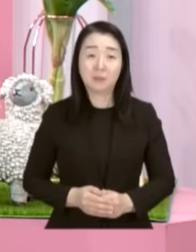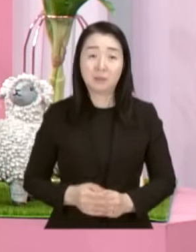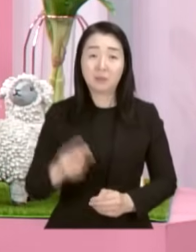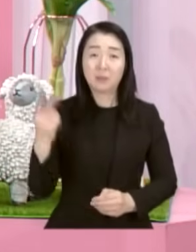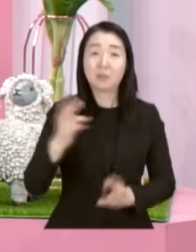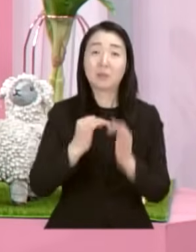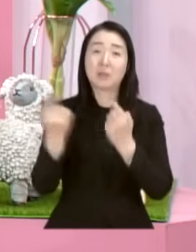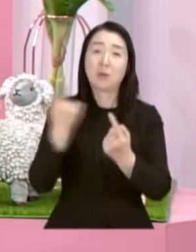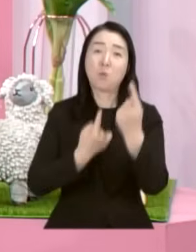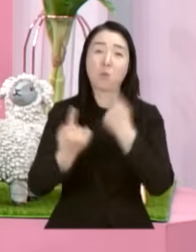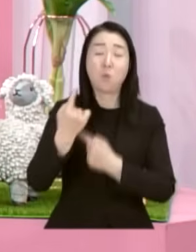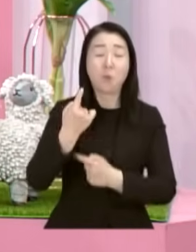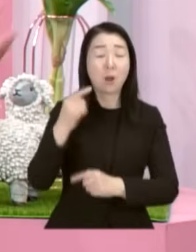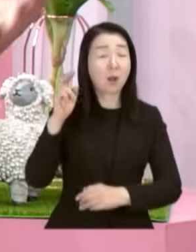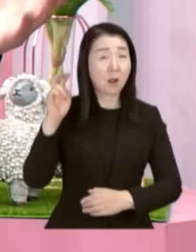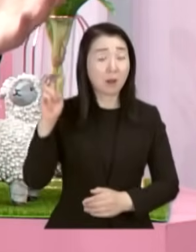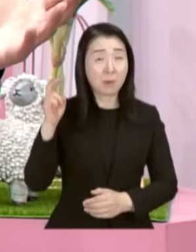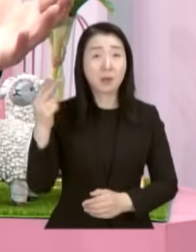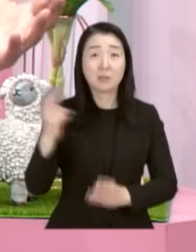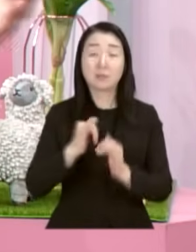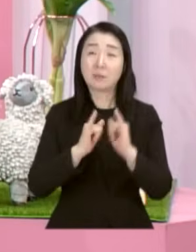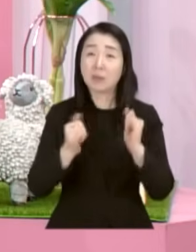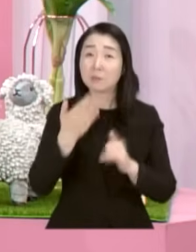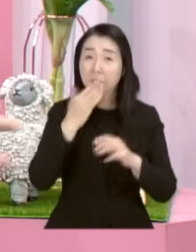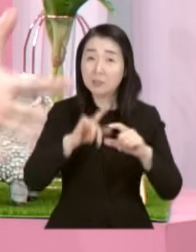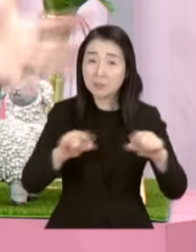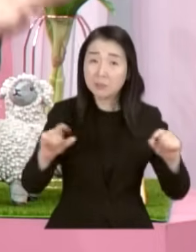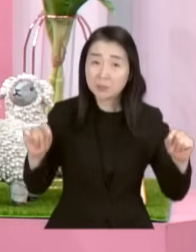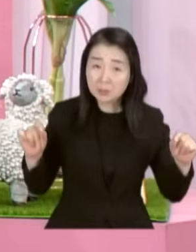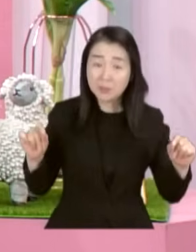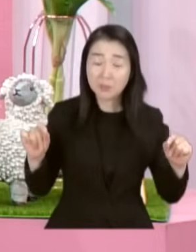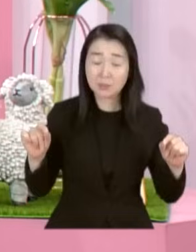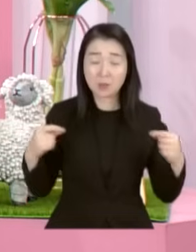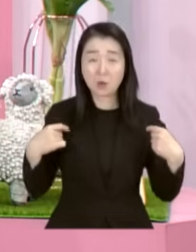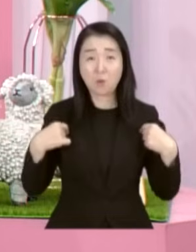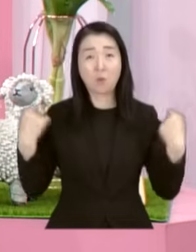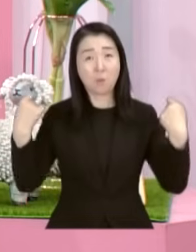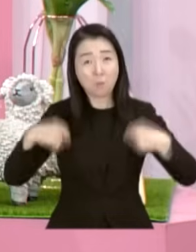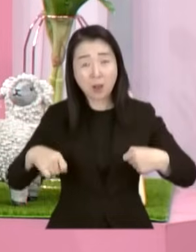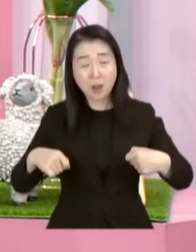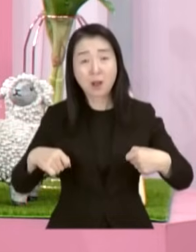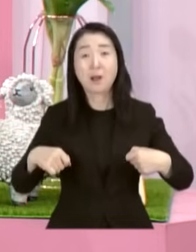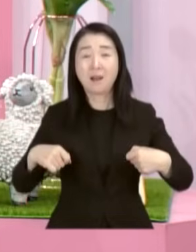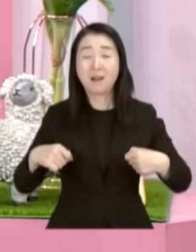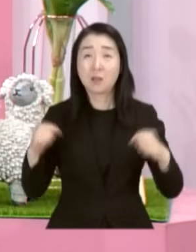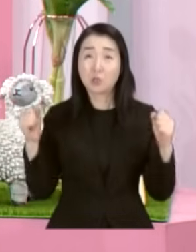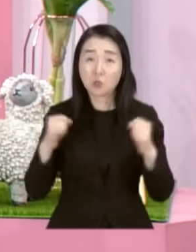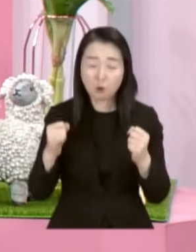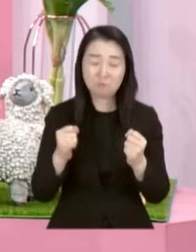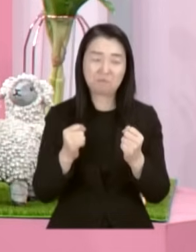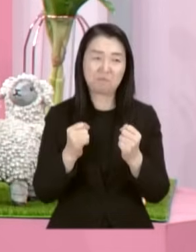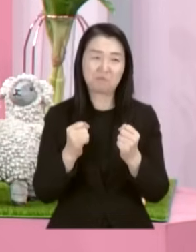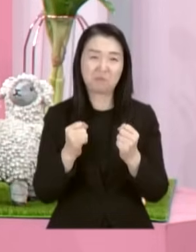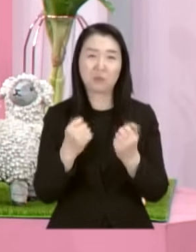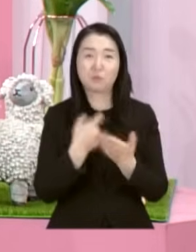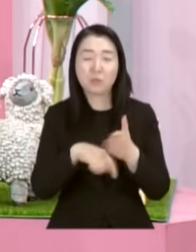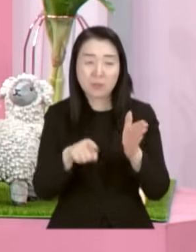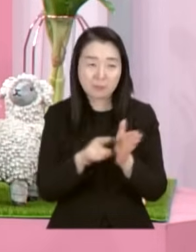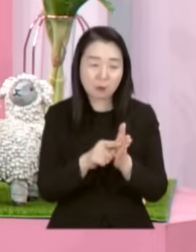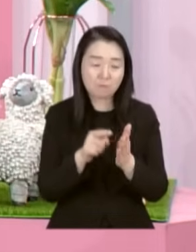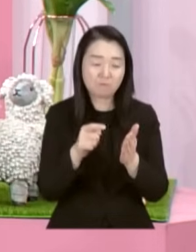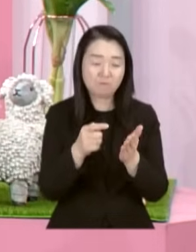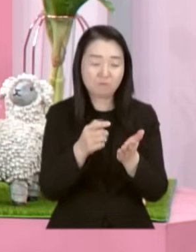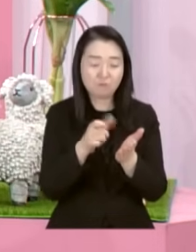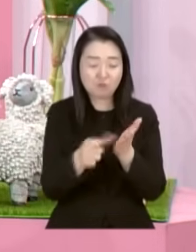지금 2000명을 예상하고 있어요. 2000명분의 음식과 예. 방한복과 월동 키트를 마련했어요. 네.